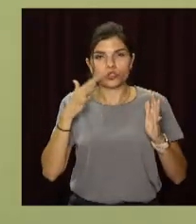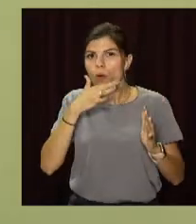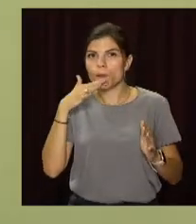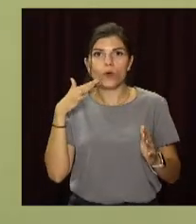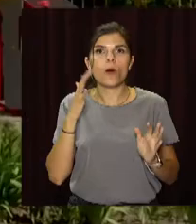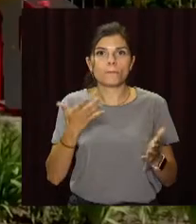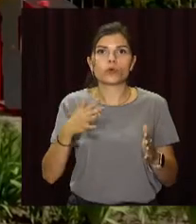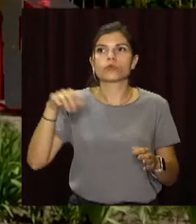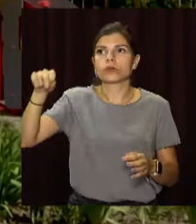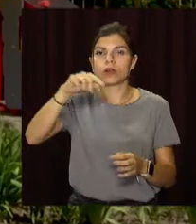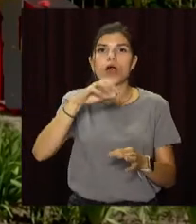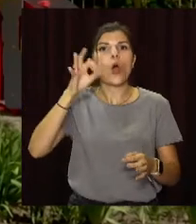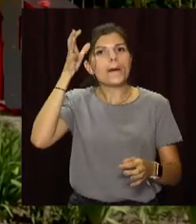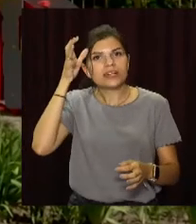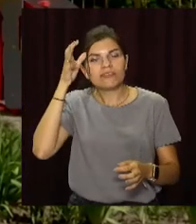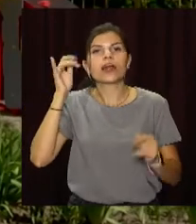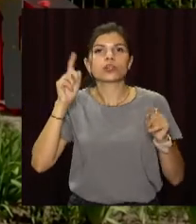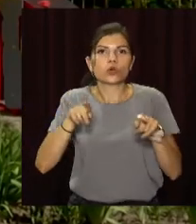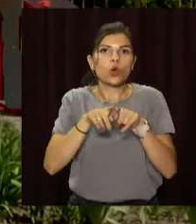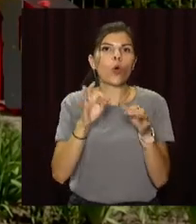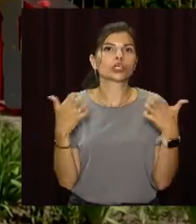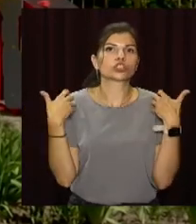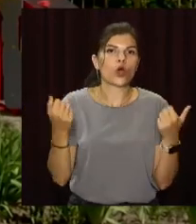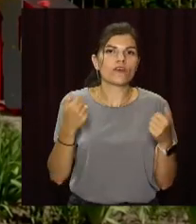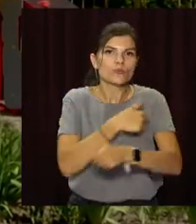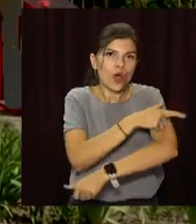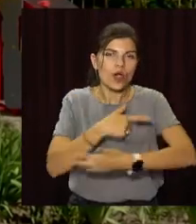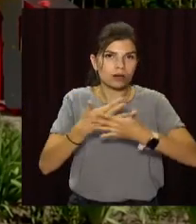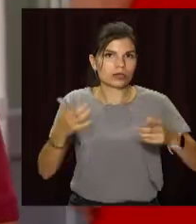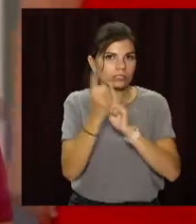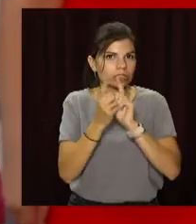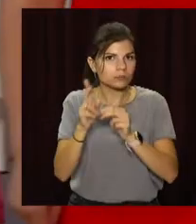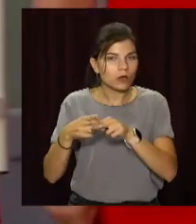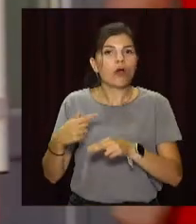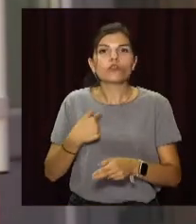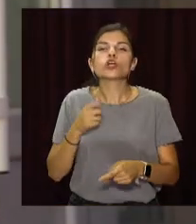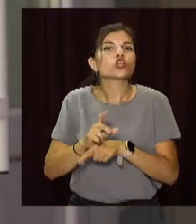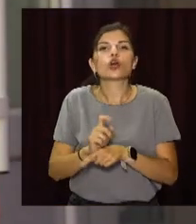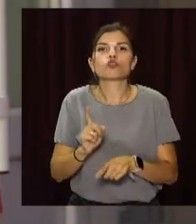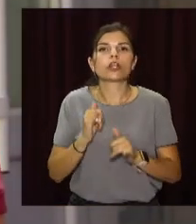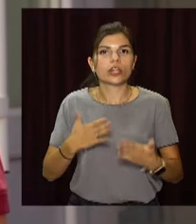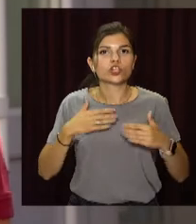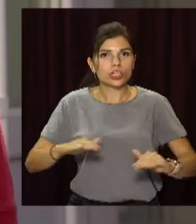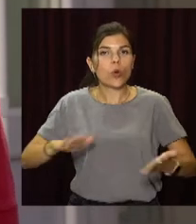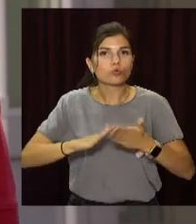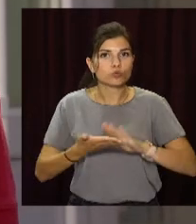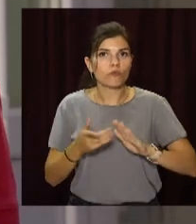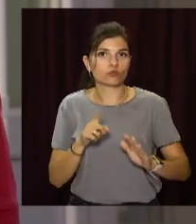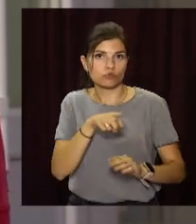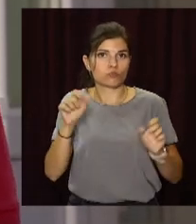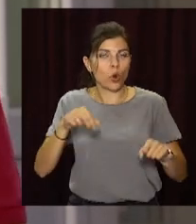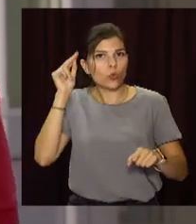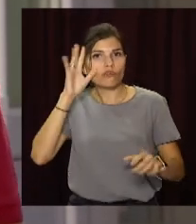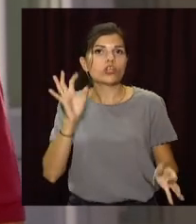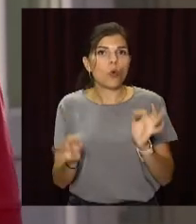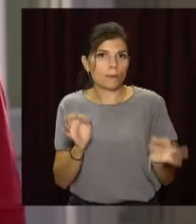количество объектов как в сфере образования, так и в сфере здравоохранения. Наша задача создавать для наших детей условия, чтобы они могли учиться